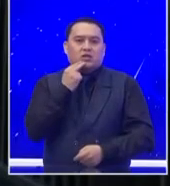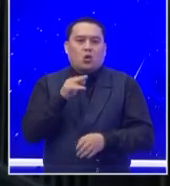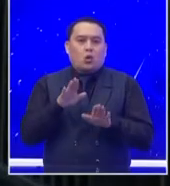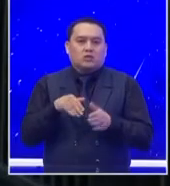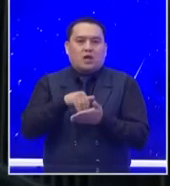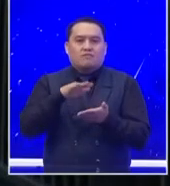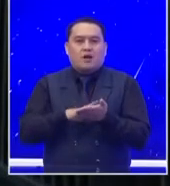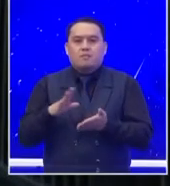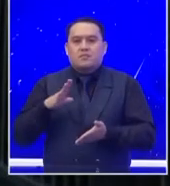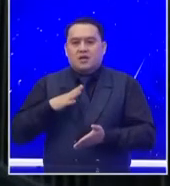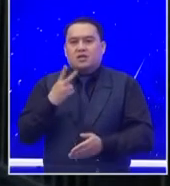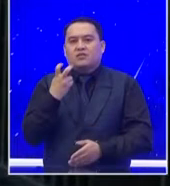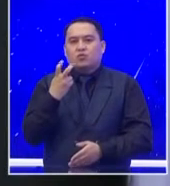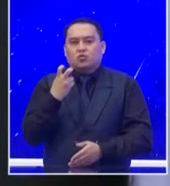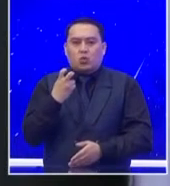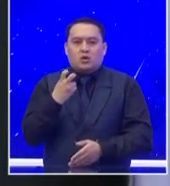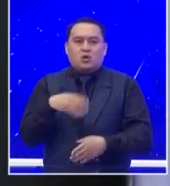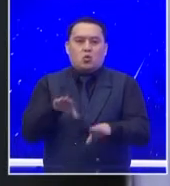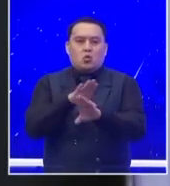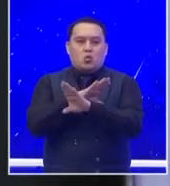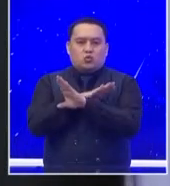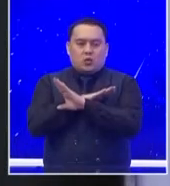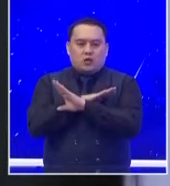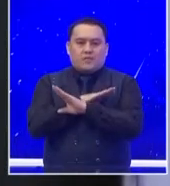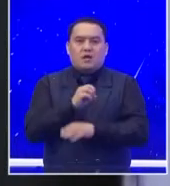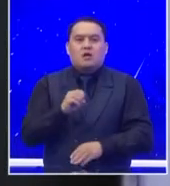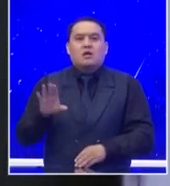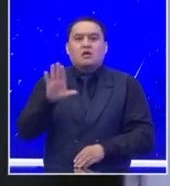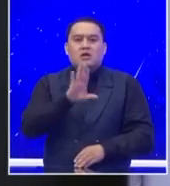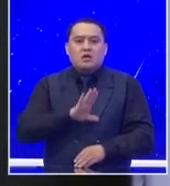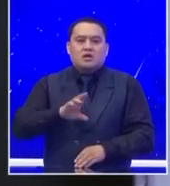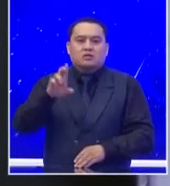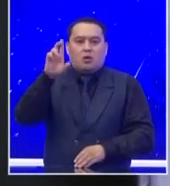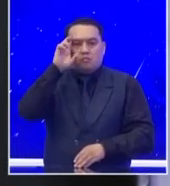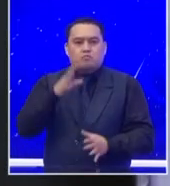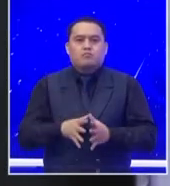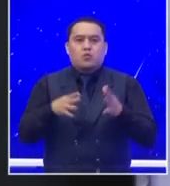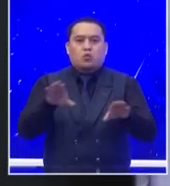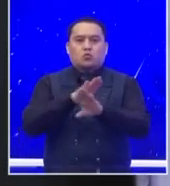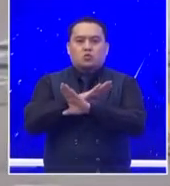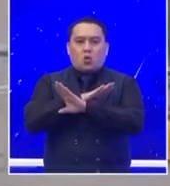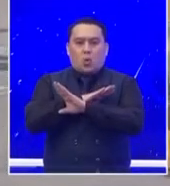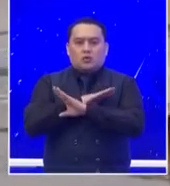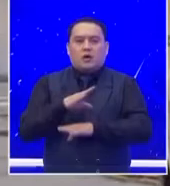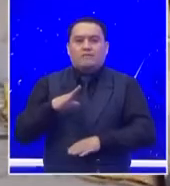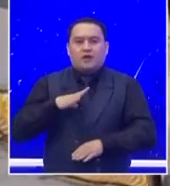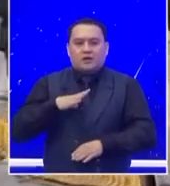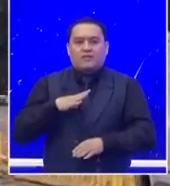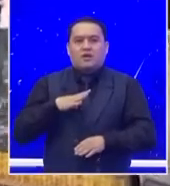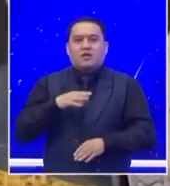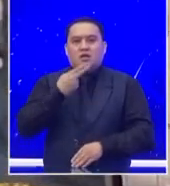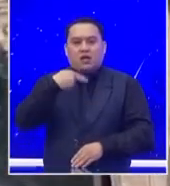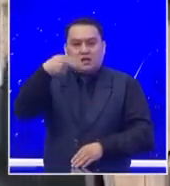Китая были зарегистрированы свыше 200 летальных исходов. В ЕС большая часть смертей от COVID-19 приходится